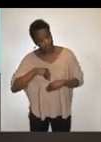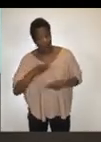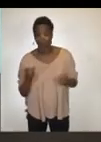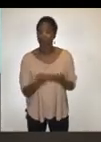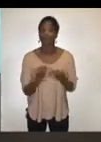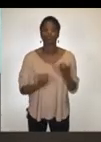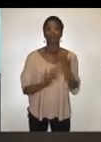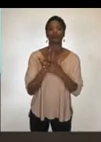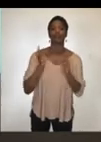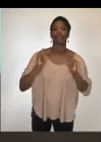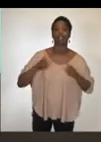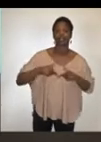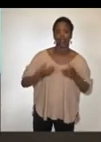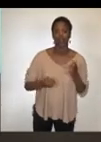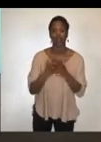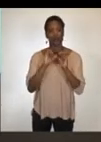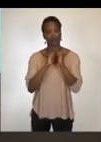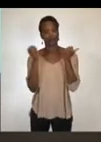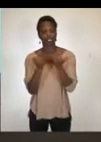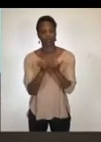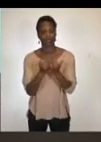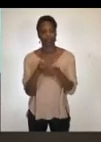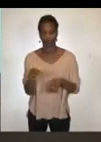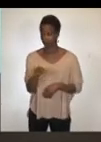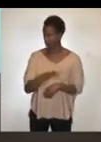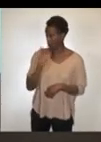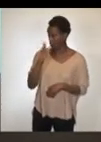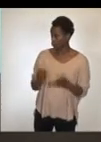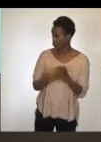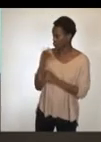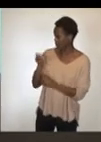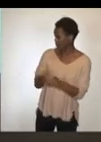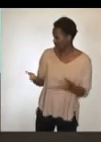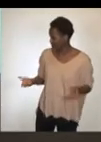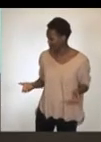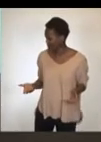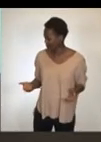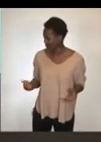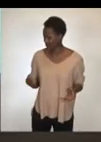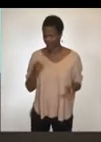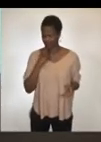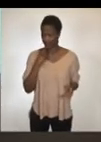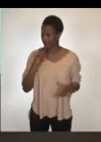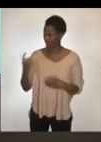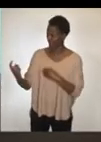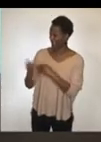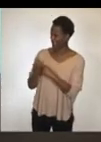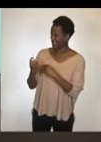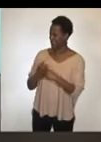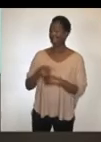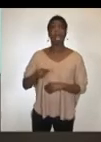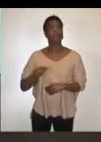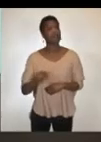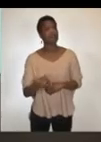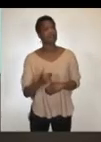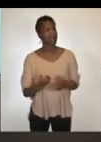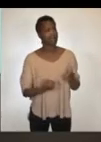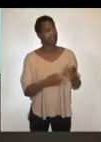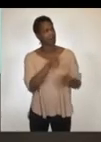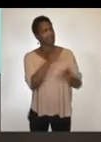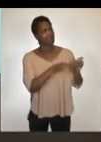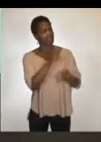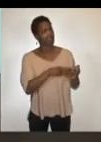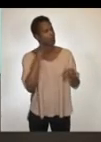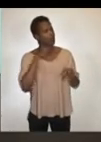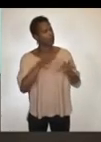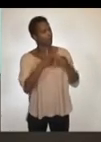de quartier. Mais tout ça, il faut qu'il y ait du personnel. Nous reprocher de mettre du personnel dans des équipements, je ne vois pas comment on peut financer des équipements